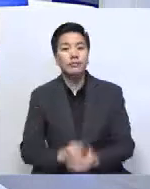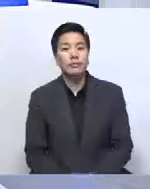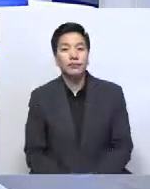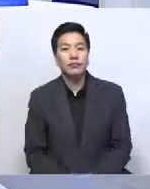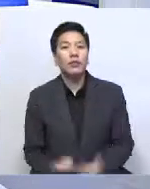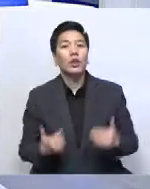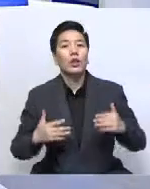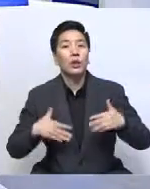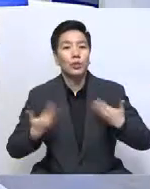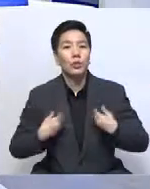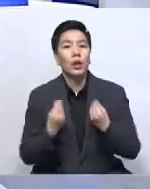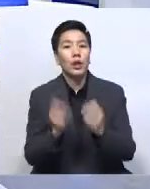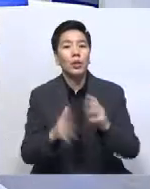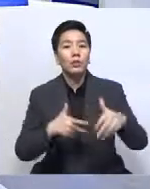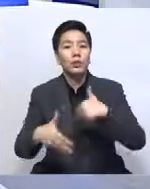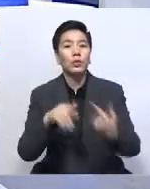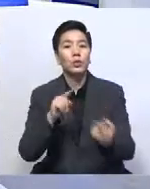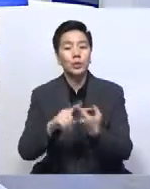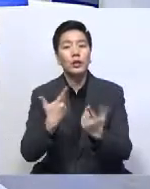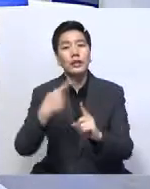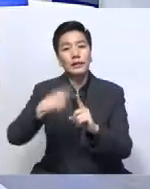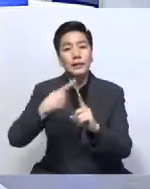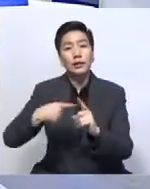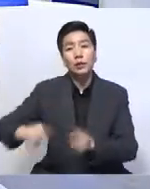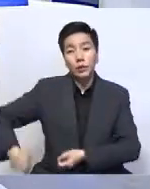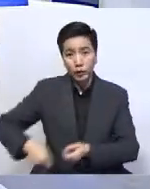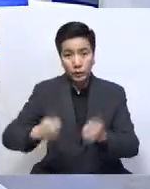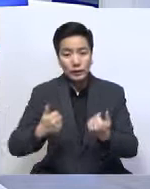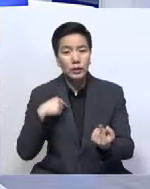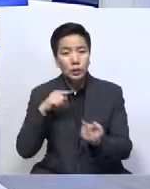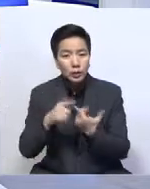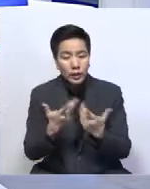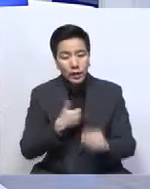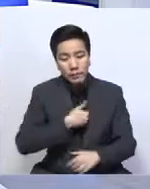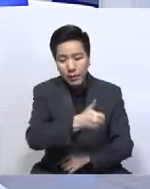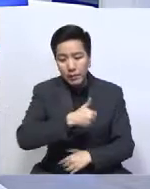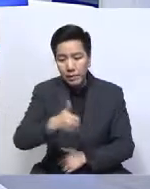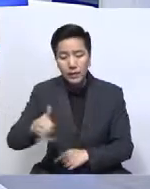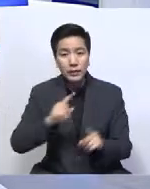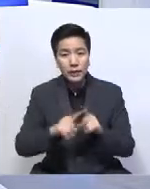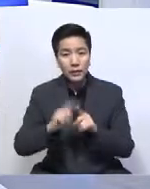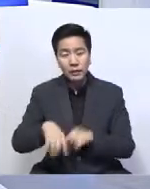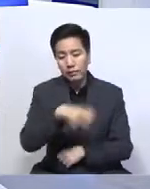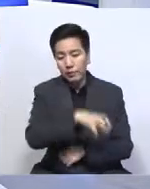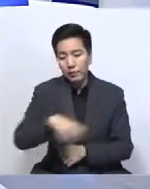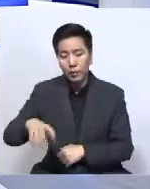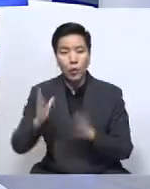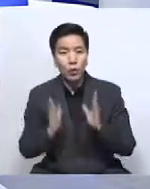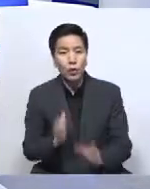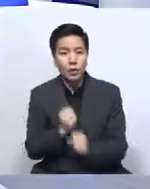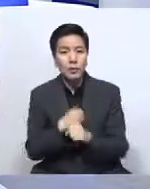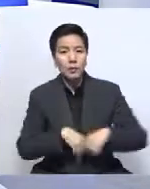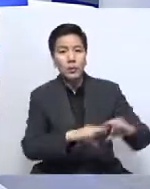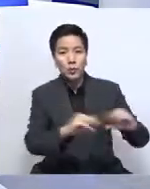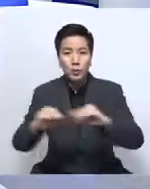ส่วนเรื่องของการอำนวยความสะดวกให้ประชาชนในช่วงของเทศกาลสงกรานต์โดยเฉพาะการเดินทางตอนนี้เนี่ยทุกหน่วยงานเลยนะคะเรียกว่าระดมสรรพกำลัง